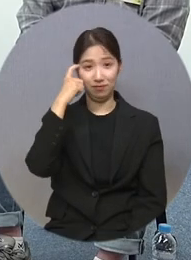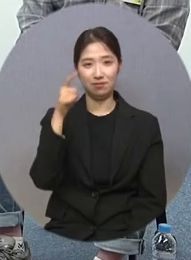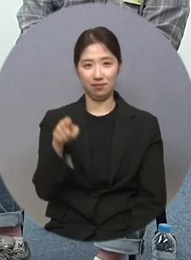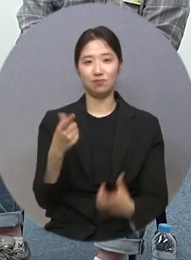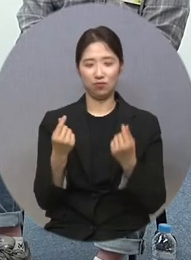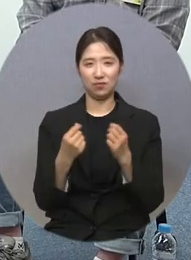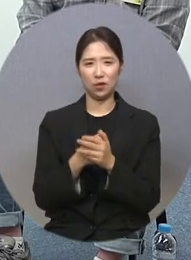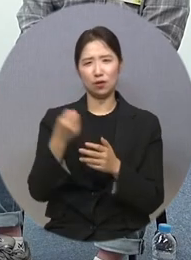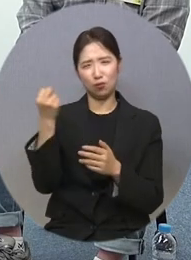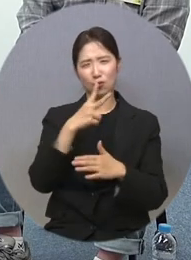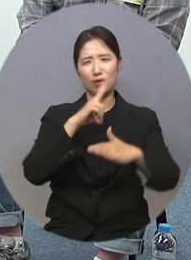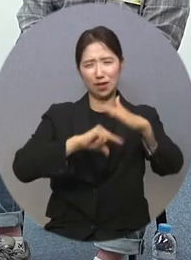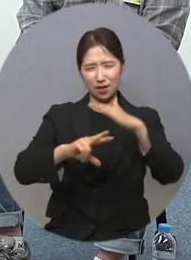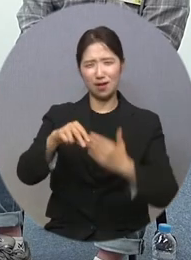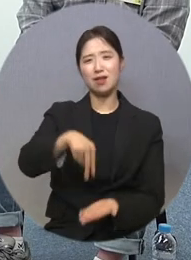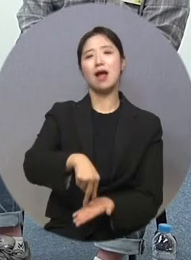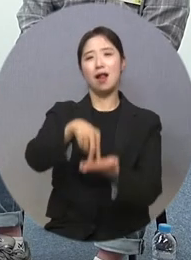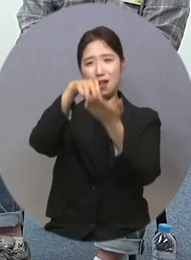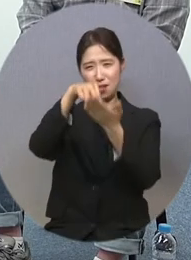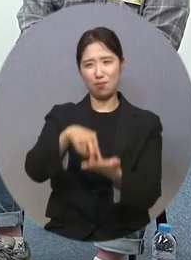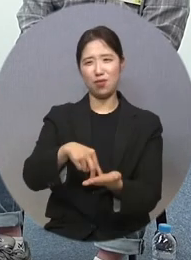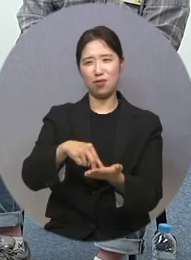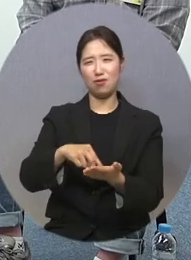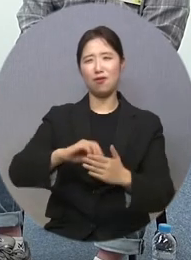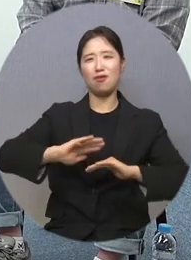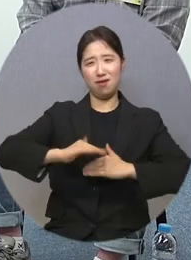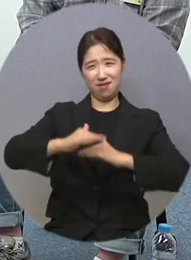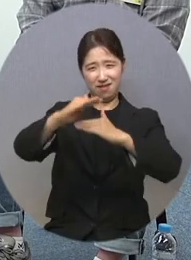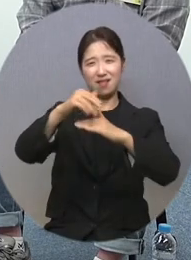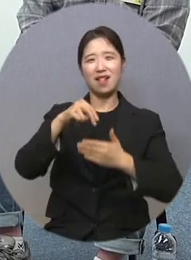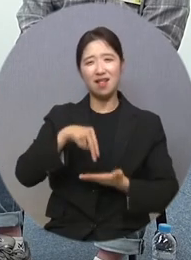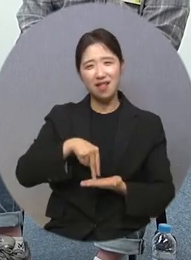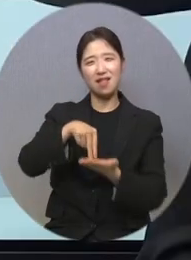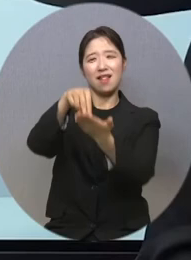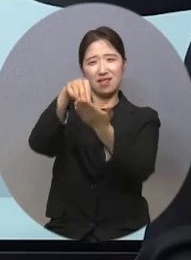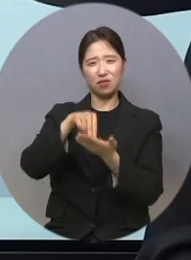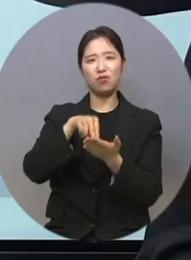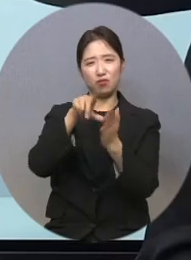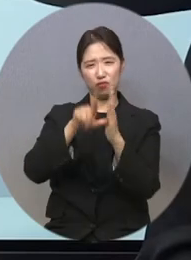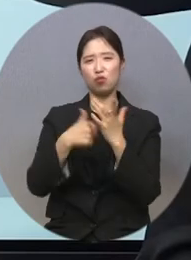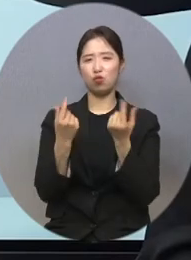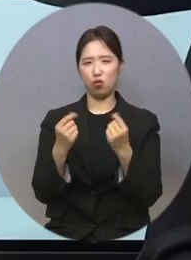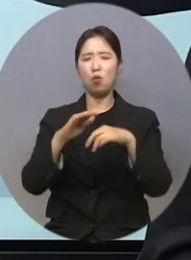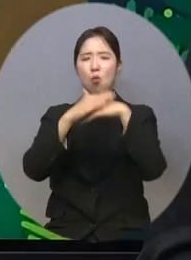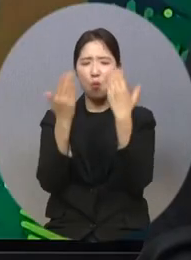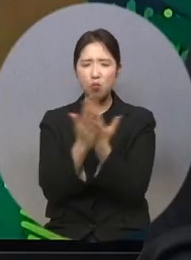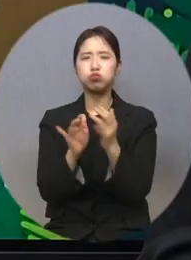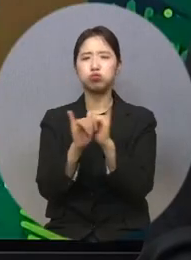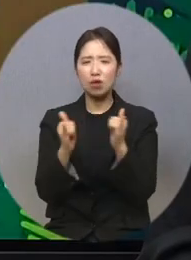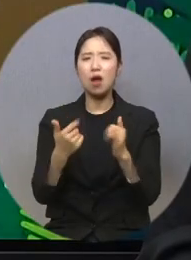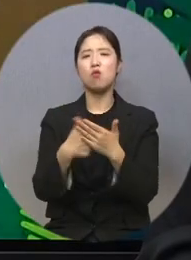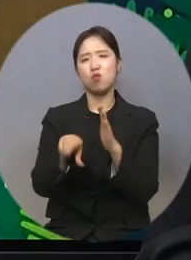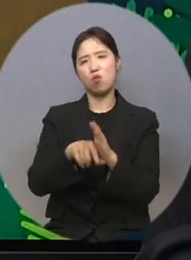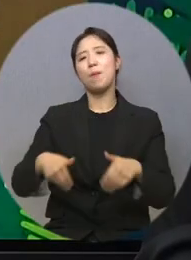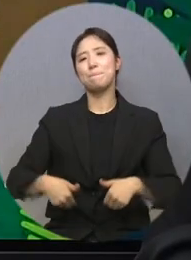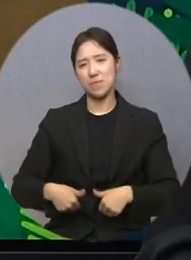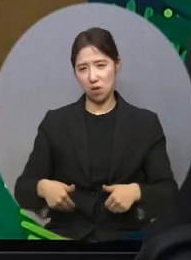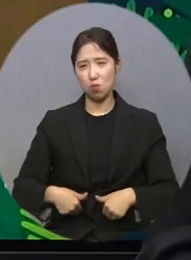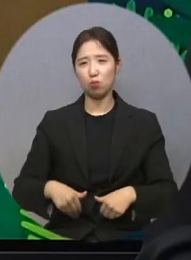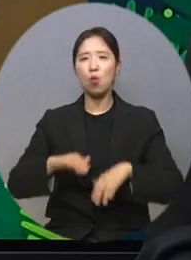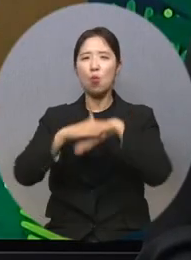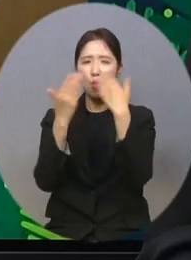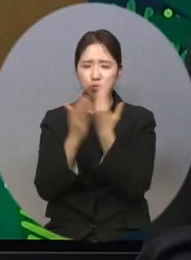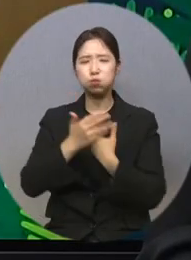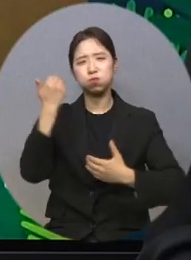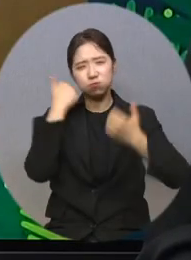사실 지하철의 엘리베이터, 에스컬레이터 이런 얘기 할 때도 마찬가지죠. 모두를 위해 교통약자를 위해 필요했던 것